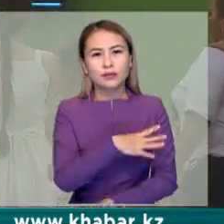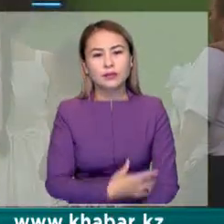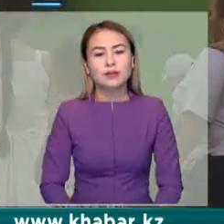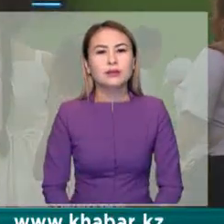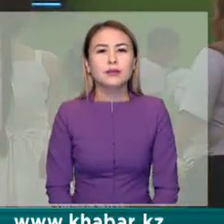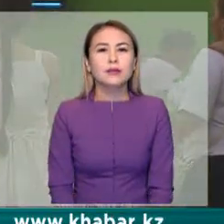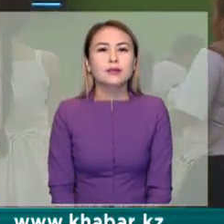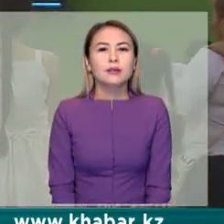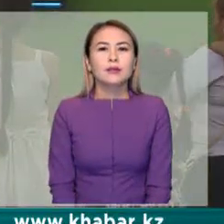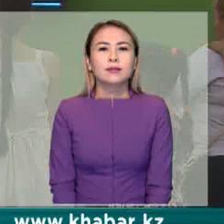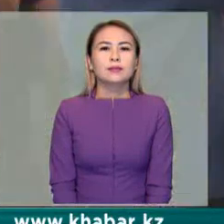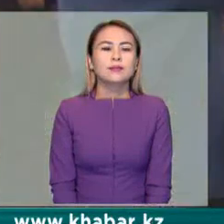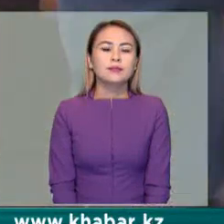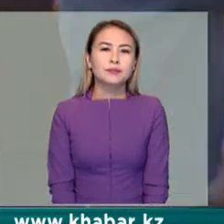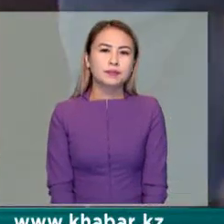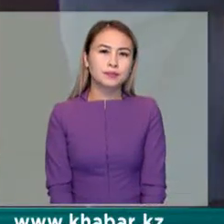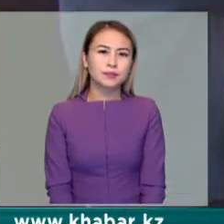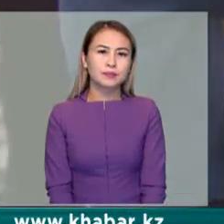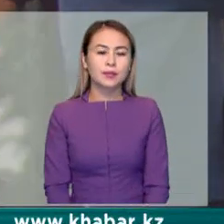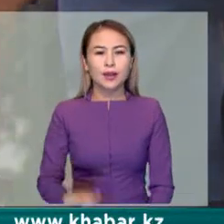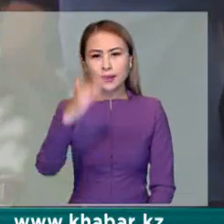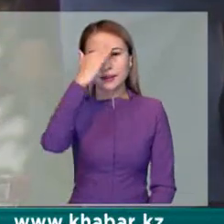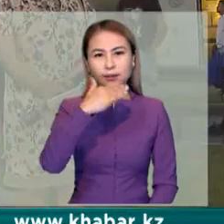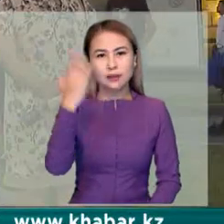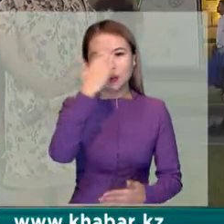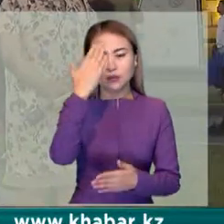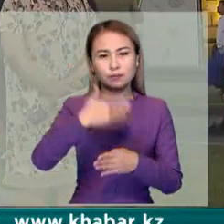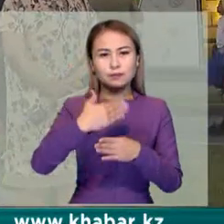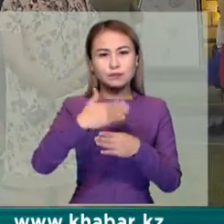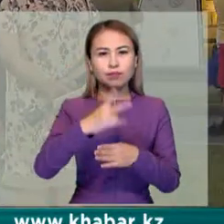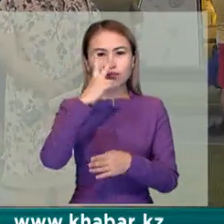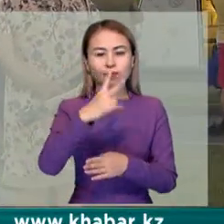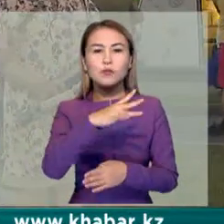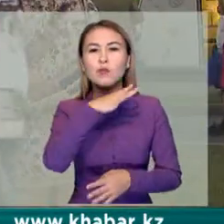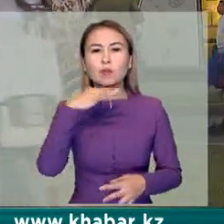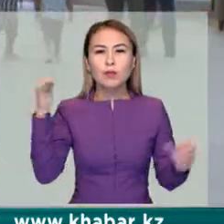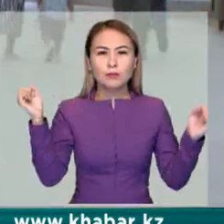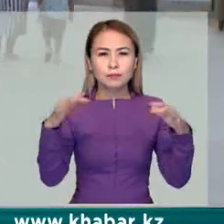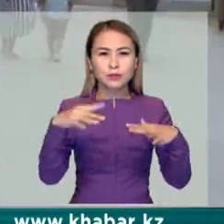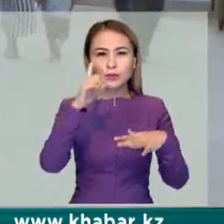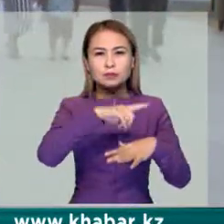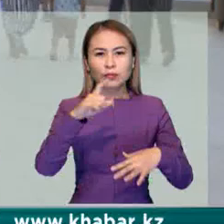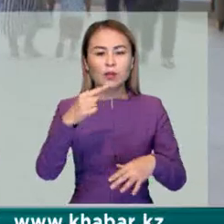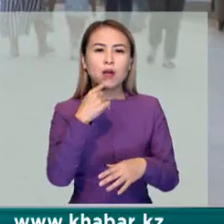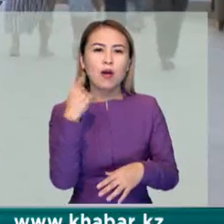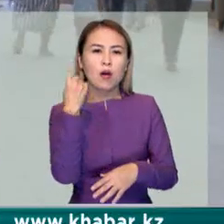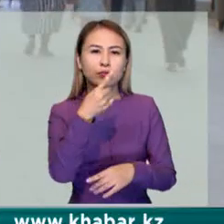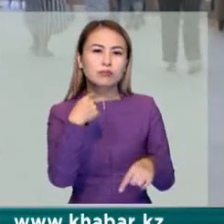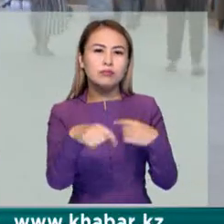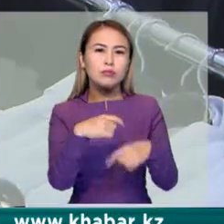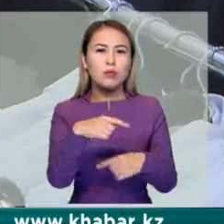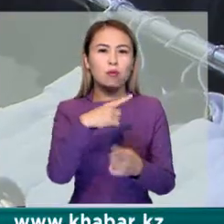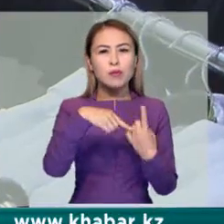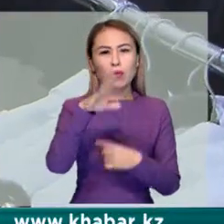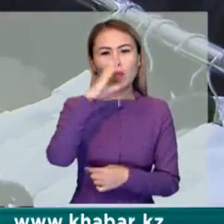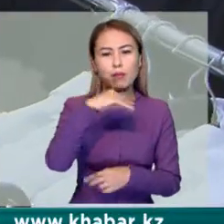из Америки прилетает эксперт. Жазғы кинотеатр үлкен аумақты қамтитындықтан мол қонақтары фильмді алыстан сауда жасай жүріп те көре